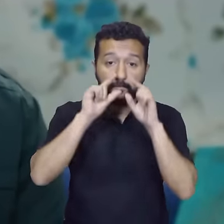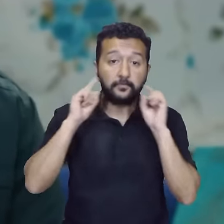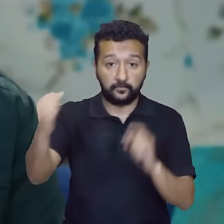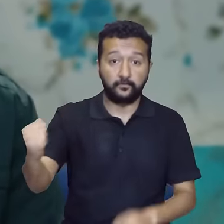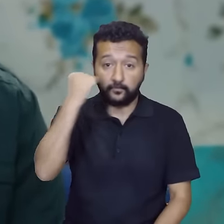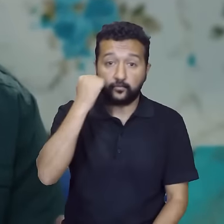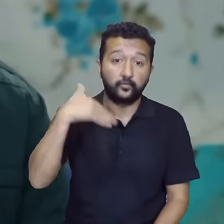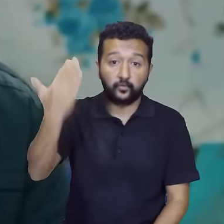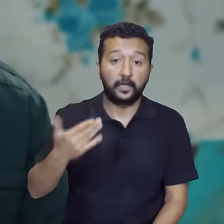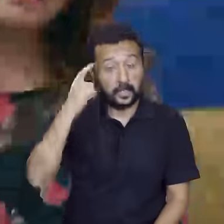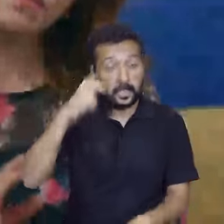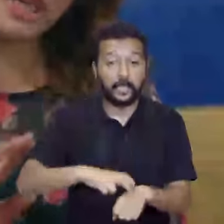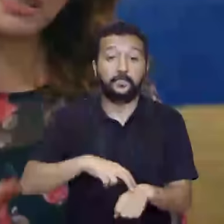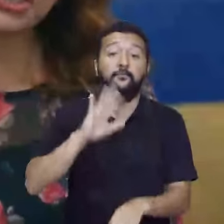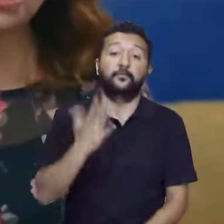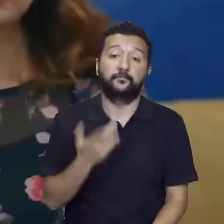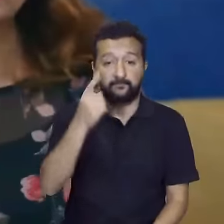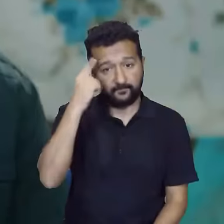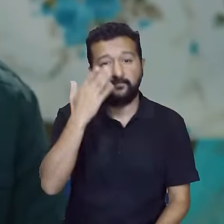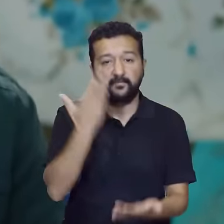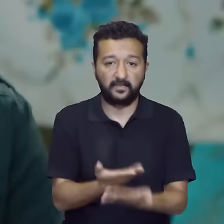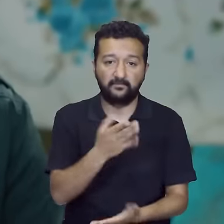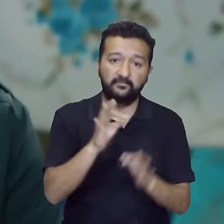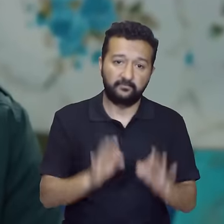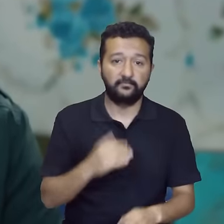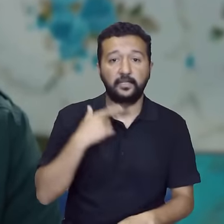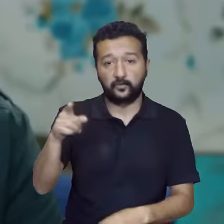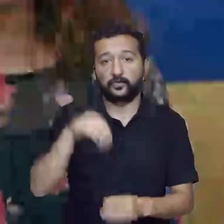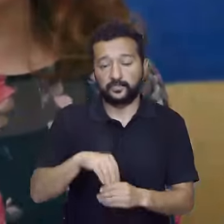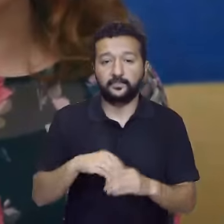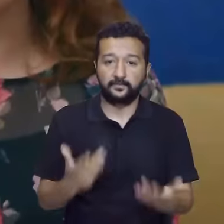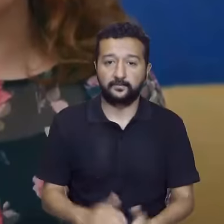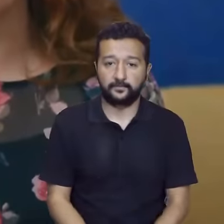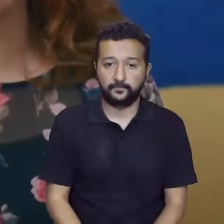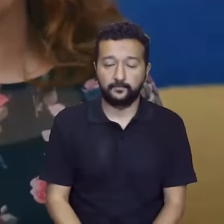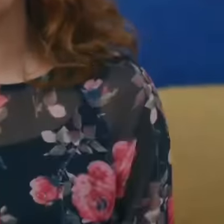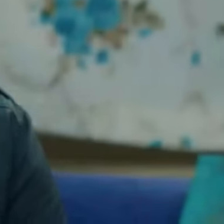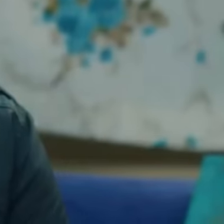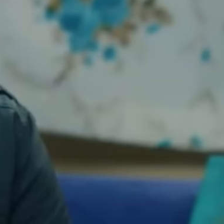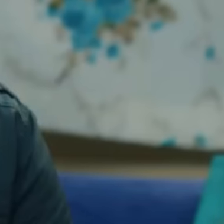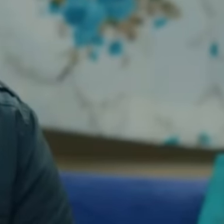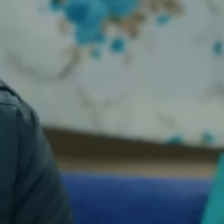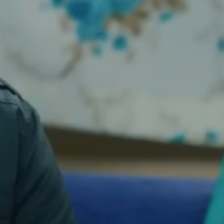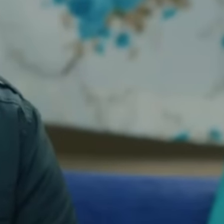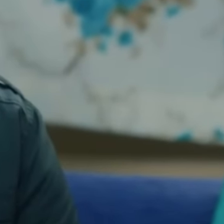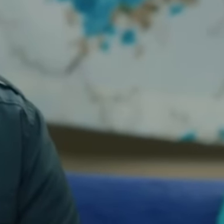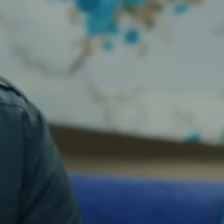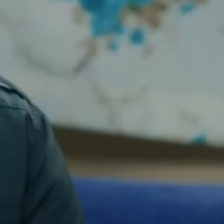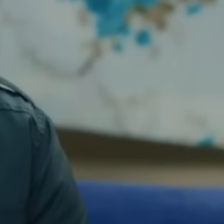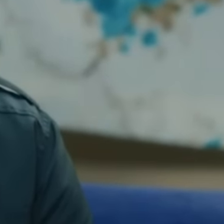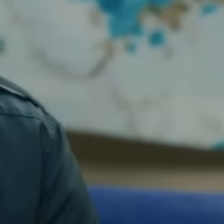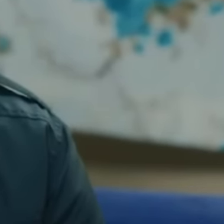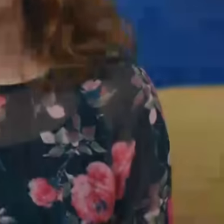bir tane çaktı. Gerisi yok bende. Bayılmıştın. Bayıldım ben orada. Şener omuzları boynuna çekik kasılmış halde